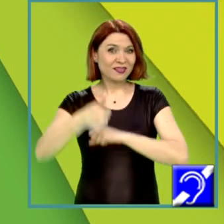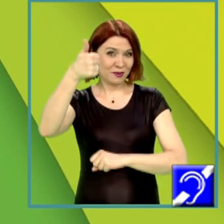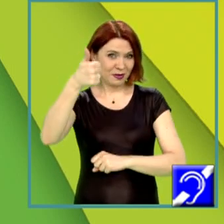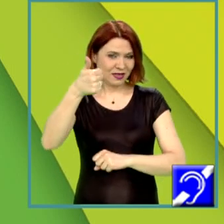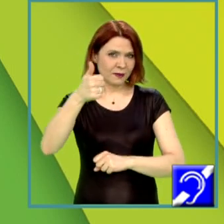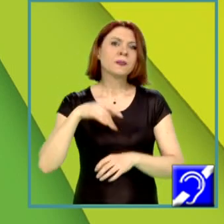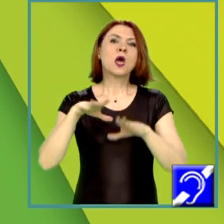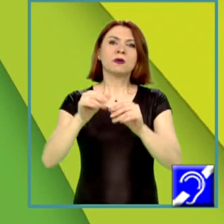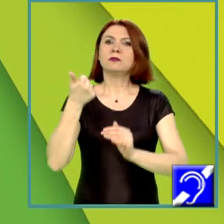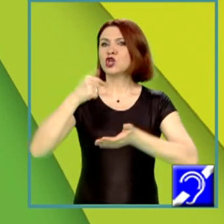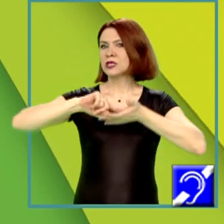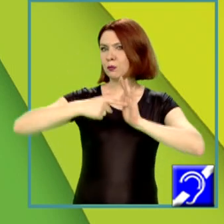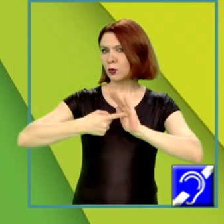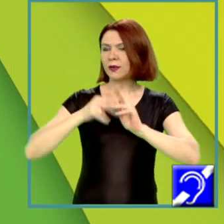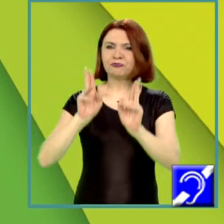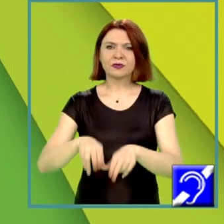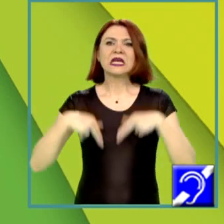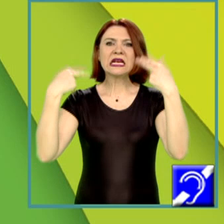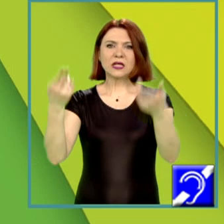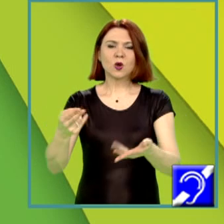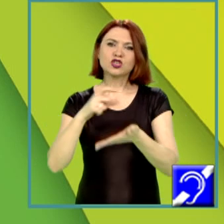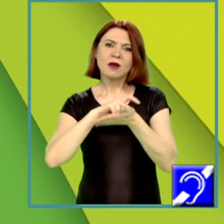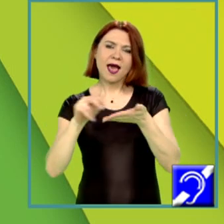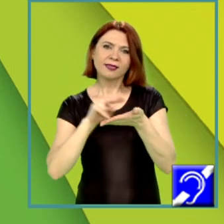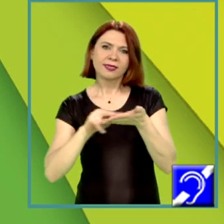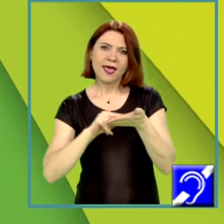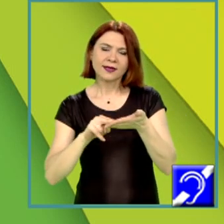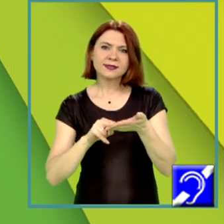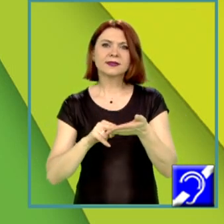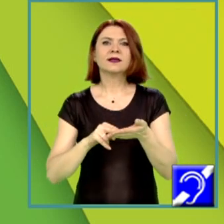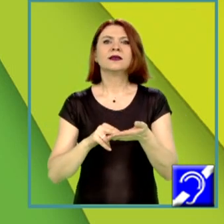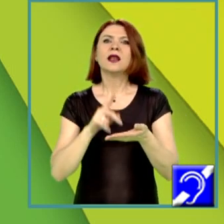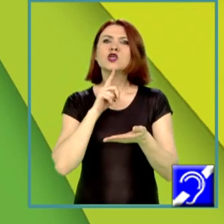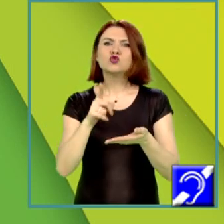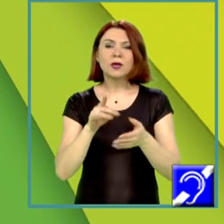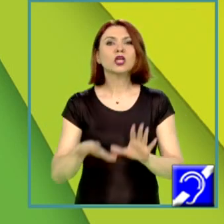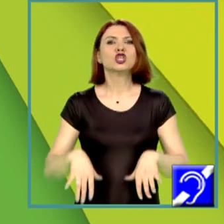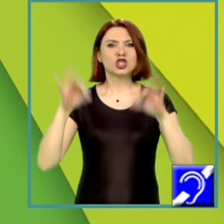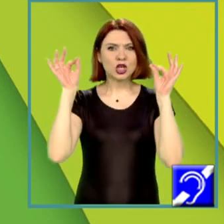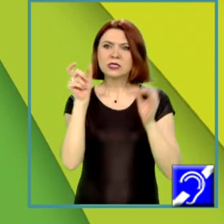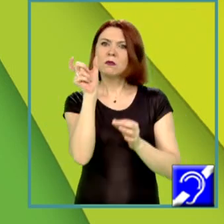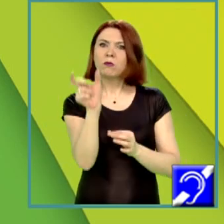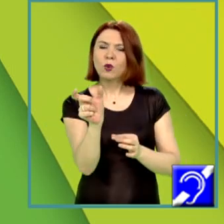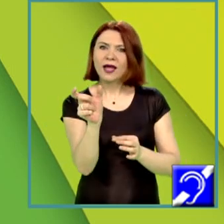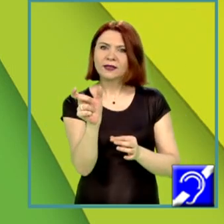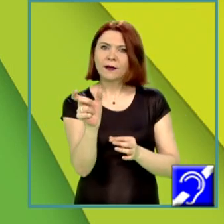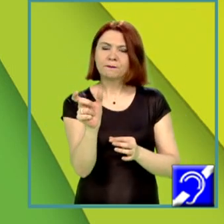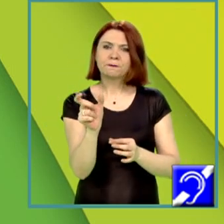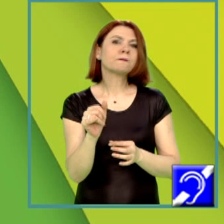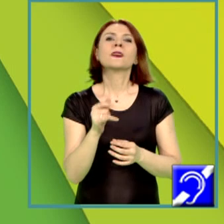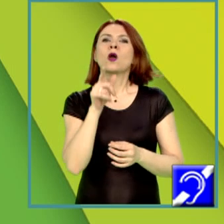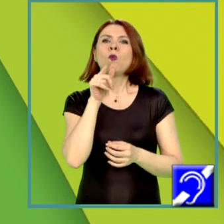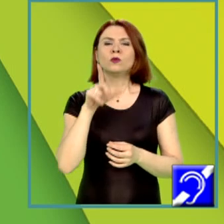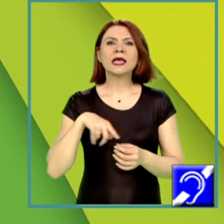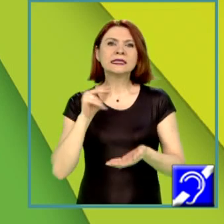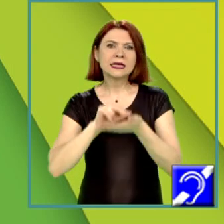în primii șase puncte ne întoarcem din nou la text la foaia cu subiectele și identifică în secvența din fragment în